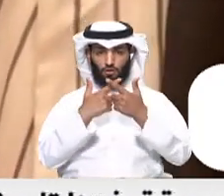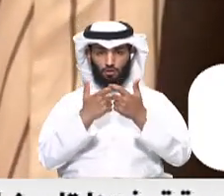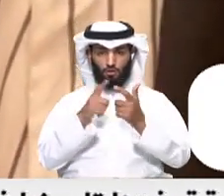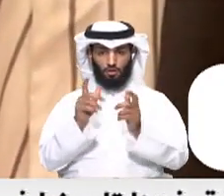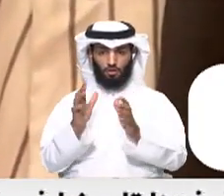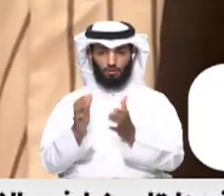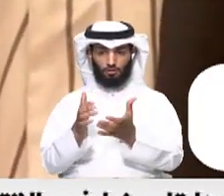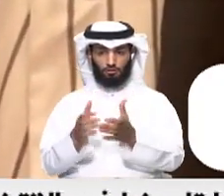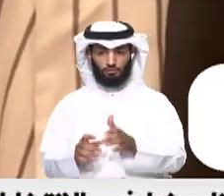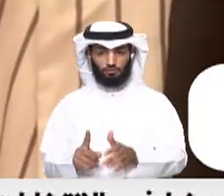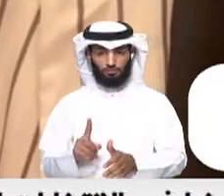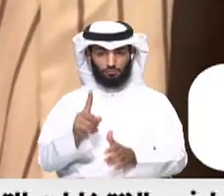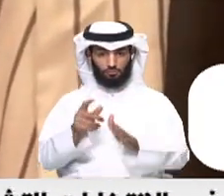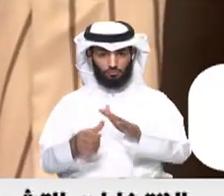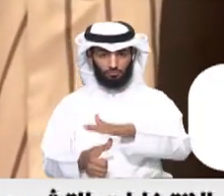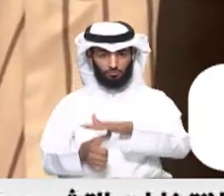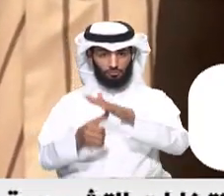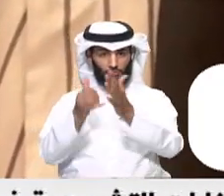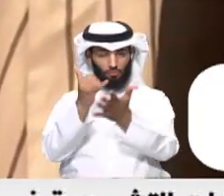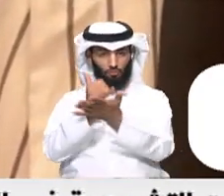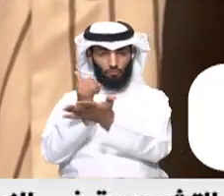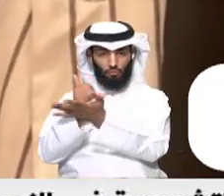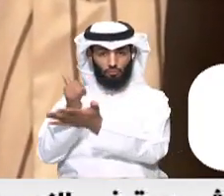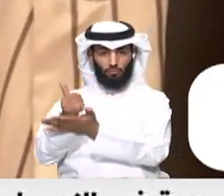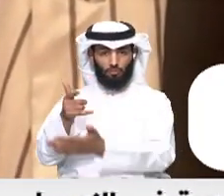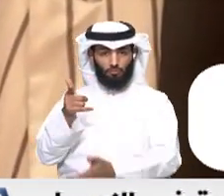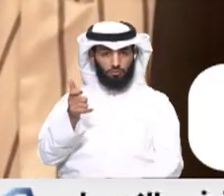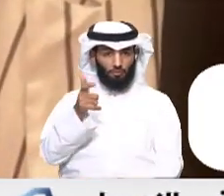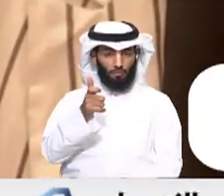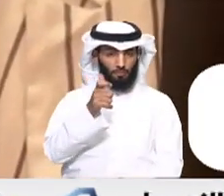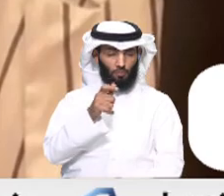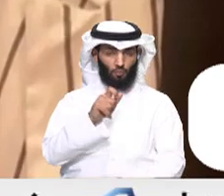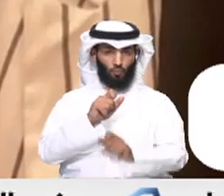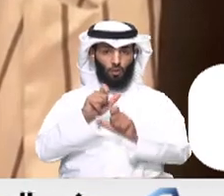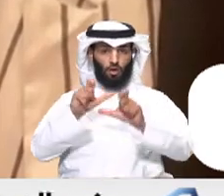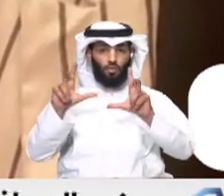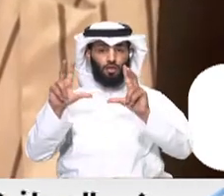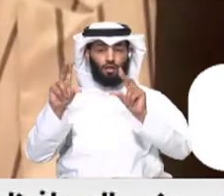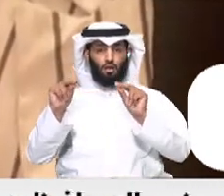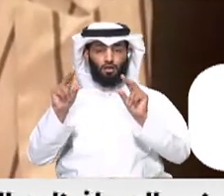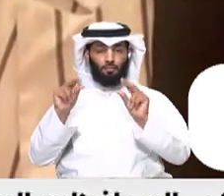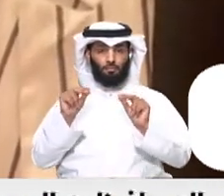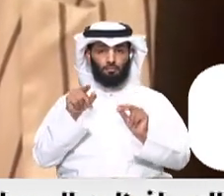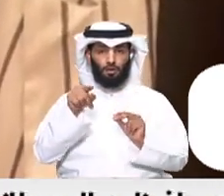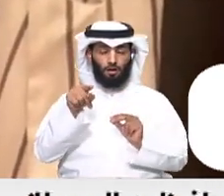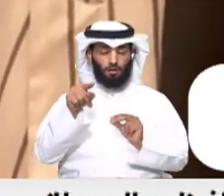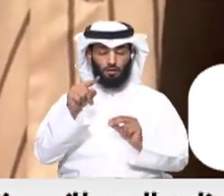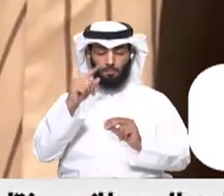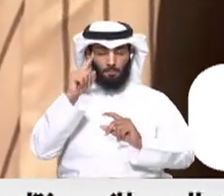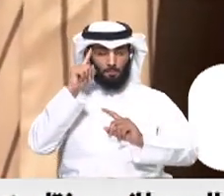الذي رأيناه وضع لبنان في مشهد وكأنه لم يعد يستوعب وتيرة